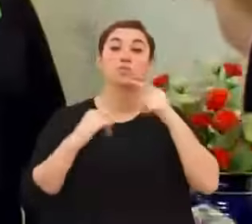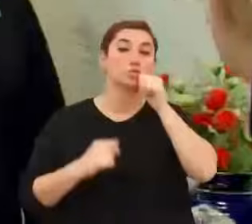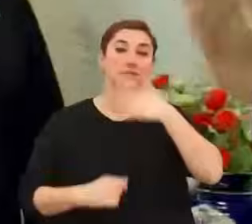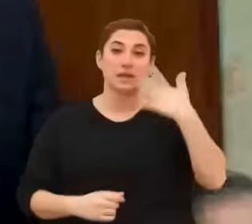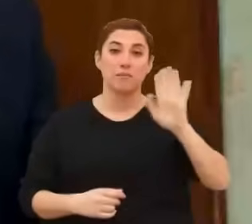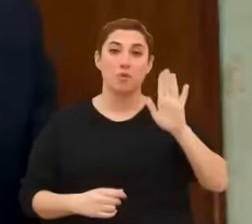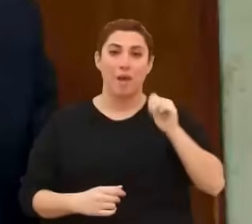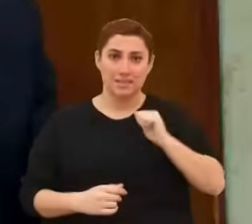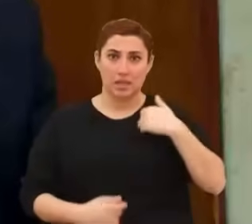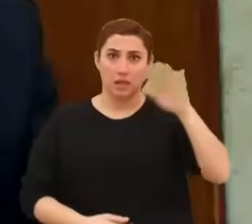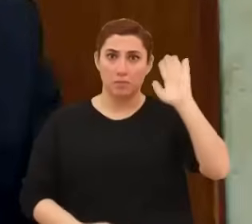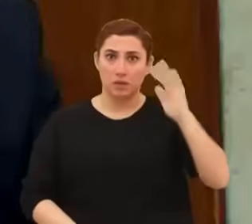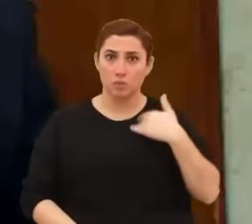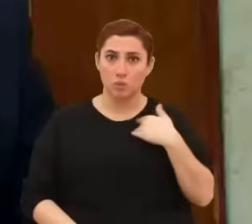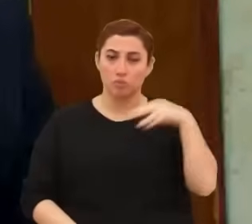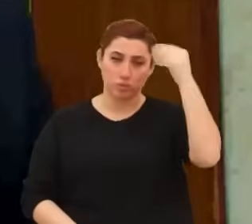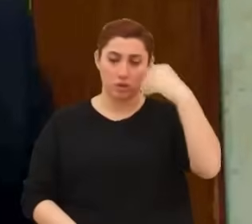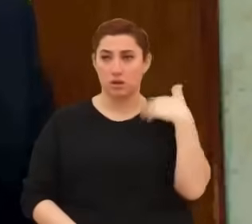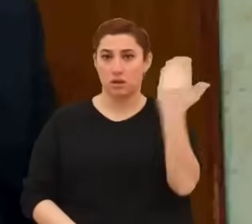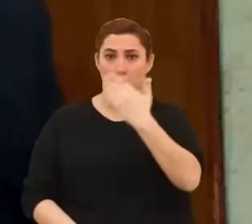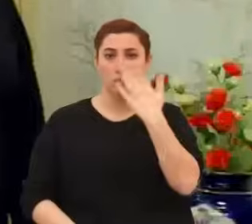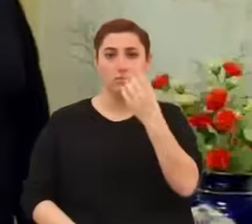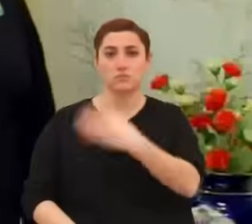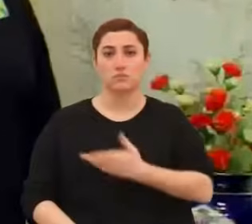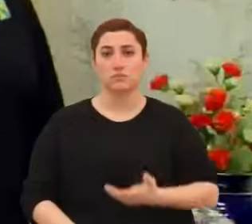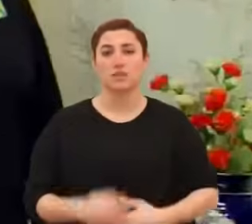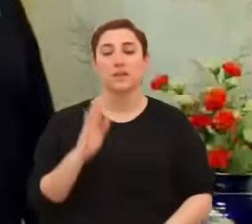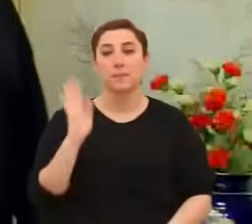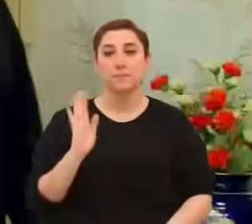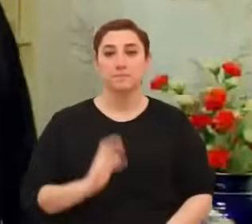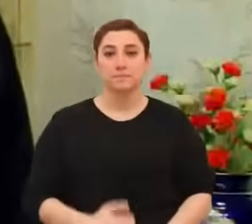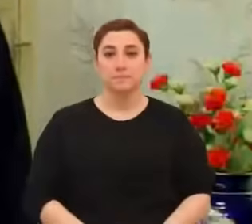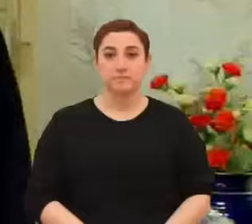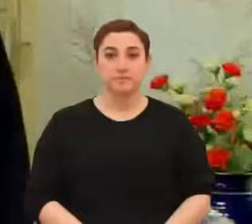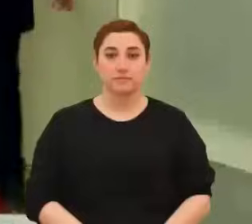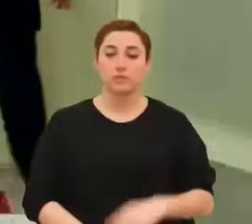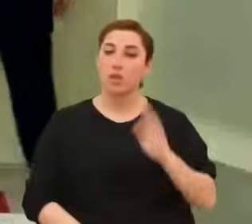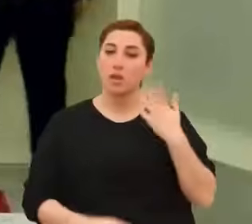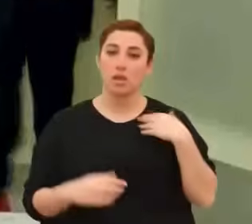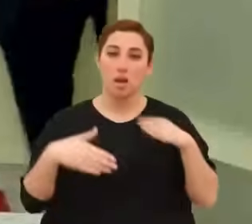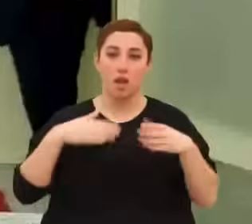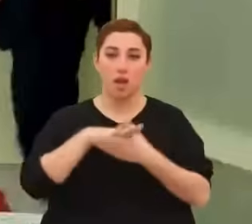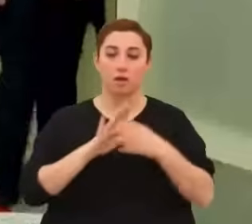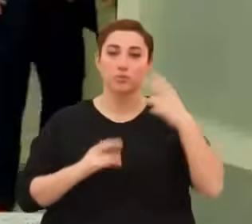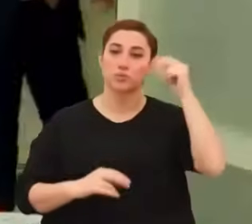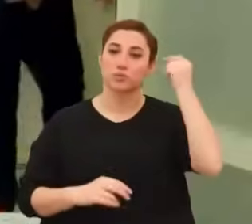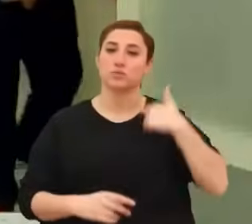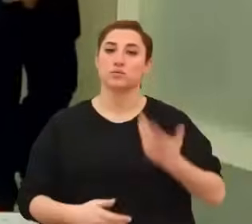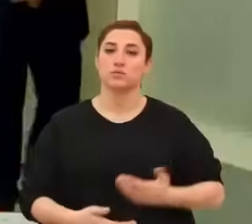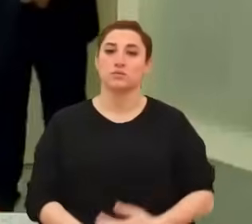yok? Askere mi gidiyorum ya? Muhtarlığa gidiyorum alt tarafı. Tamam. Allah Allah, ayakkabı giymeyi de unuttum ya.